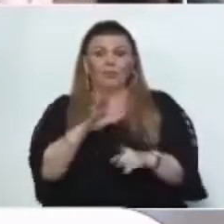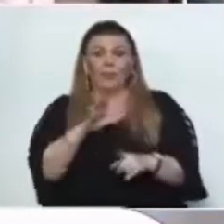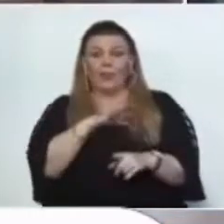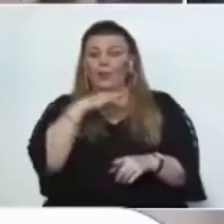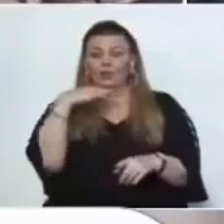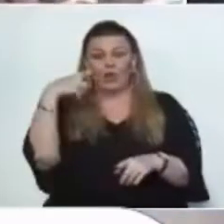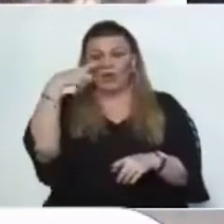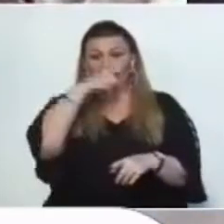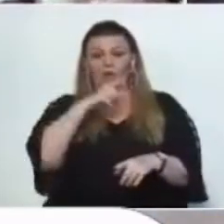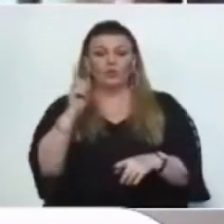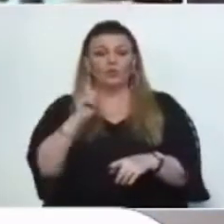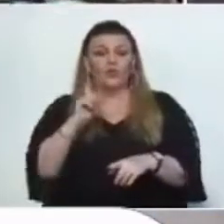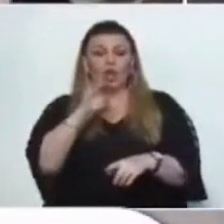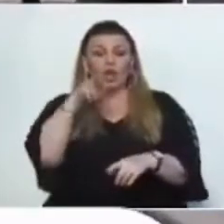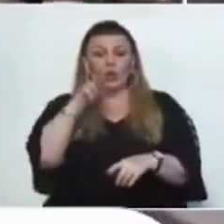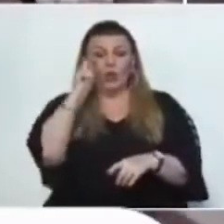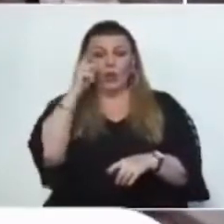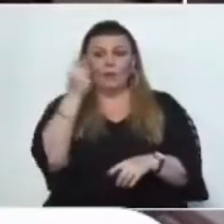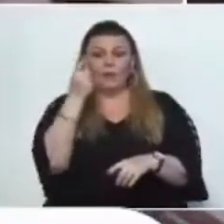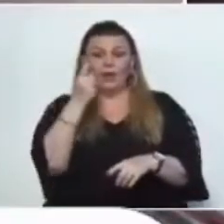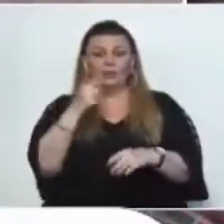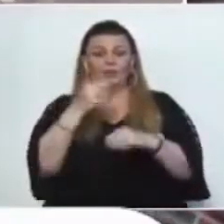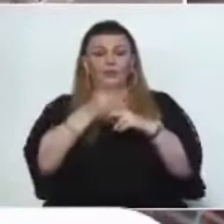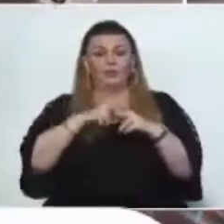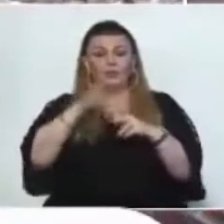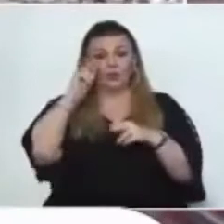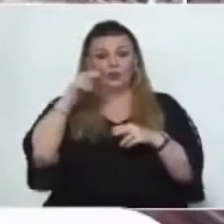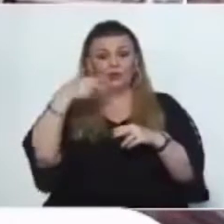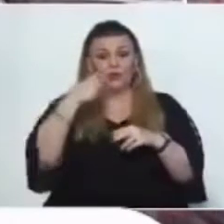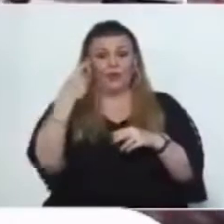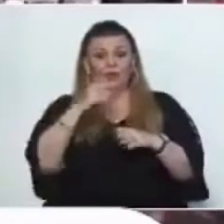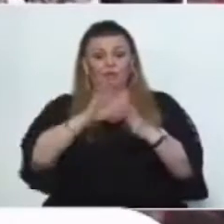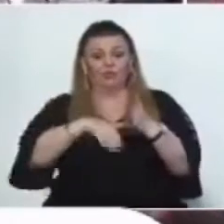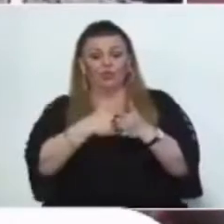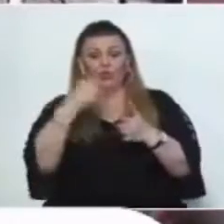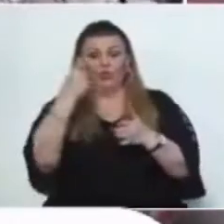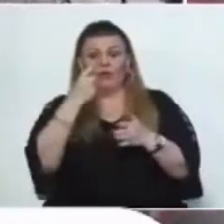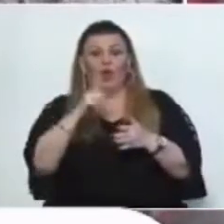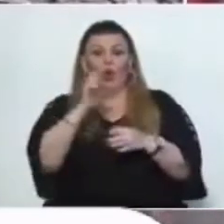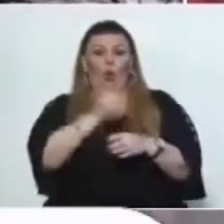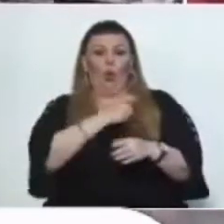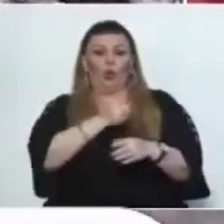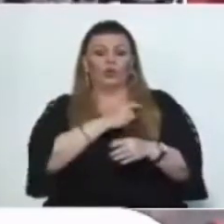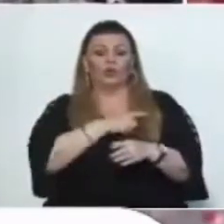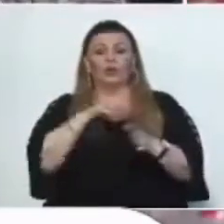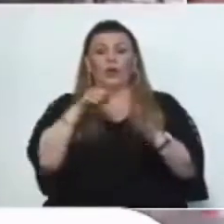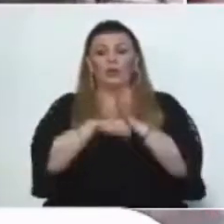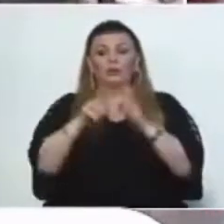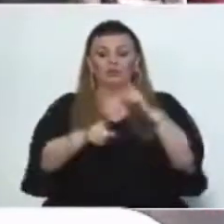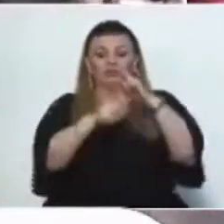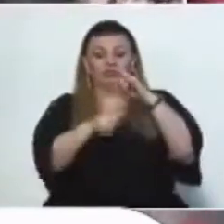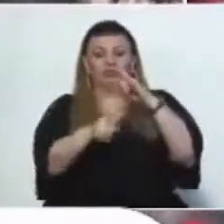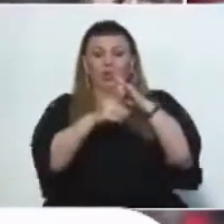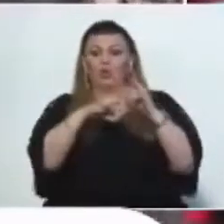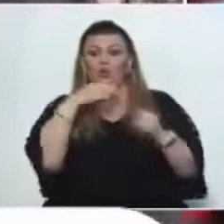Çox təəssüf ki, iyulun 1-nə keçən gecə Odessa vilayətinə atılan raketlər nəticəsində çox